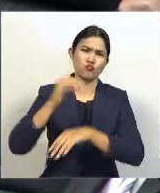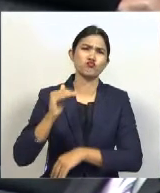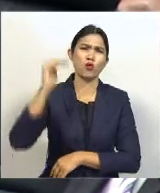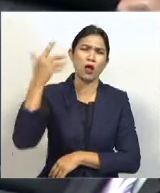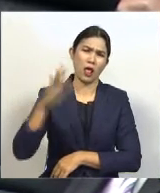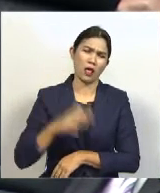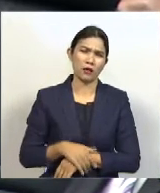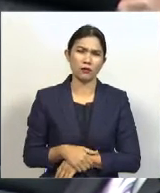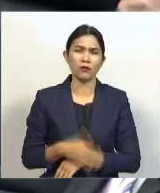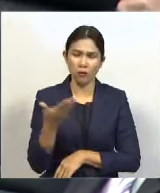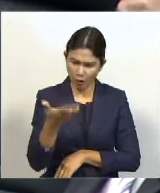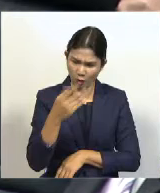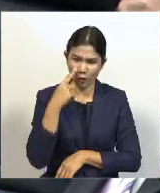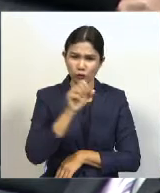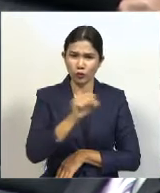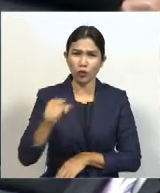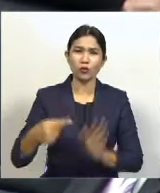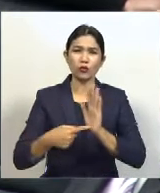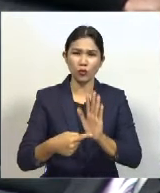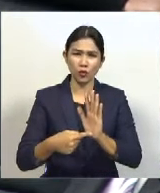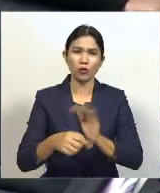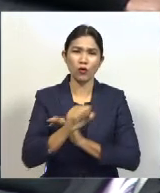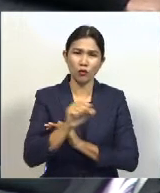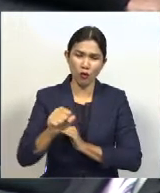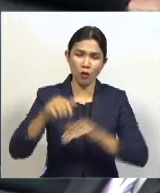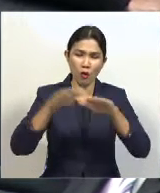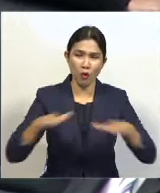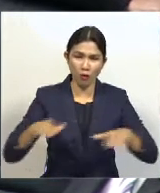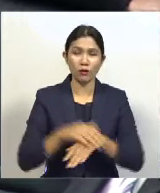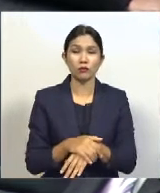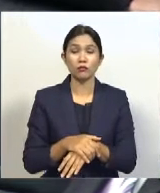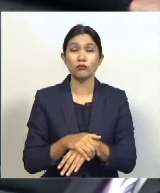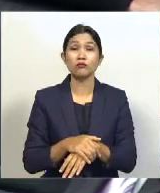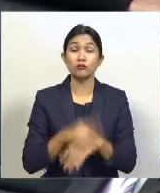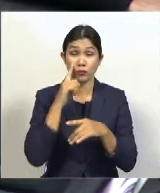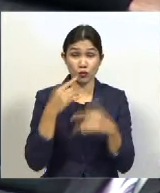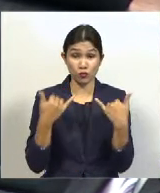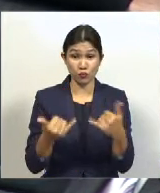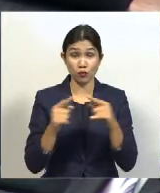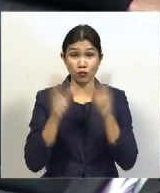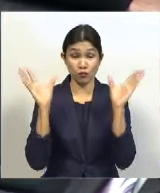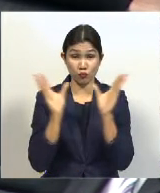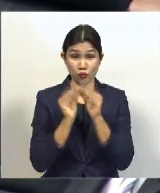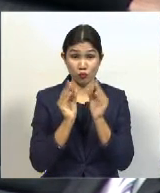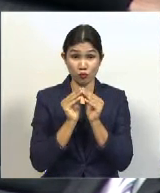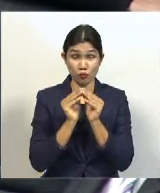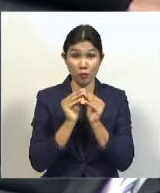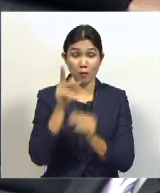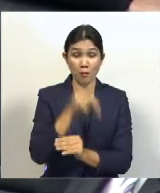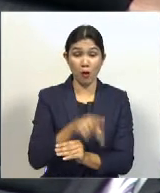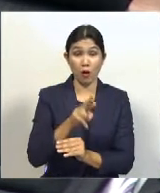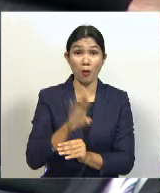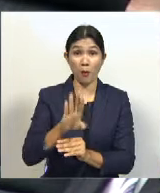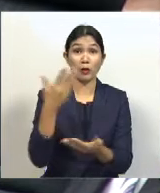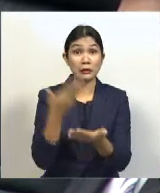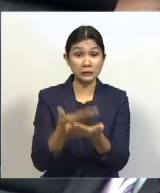แบบอย่างกับส.ส.รุ่นน้องเขานะครับเวลาวันนี้เราประชุมเรื่องพ.ร.บ.งบประม